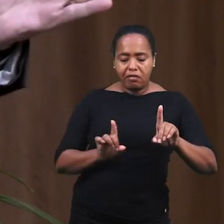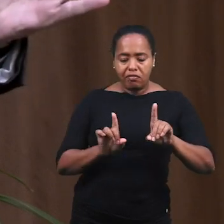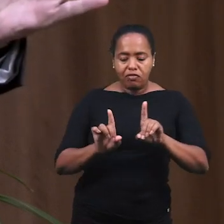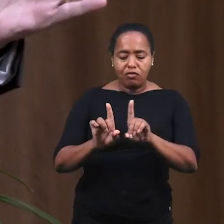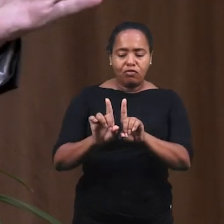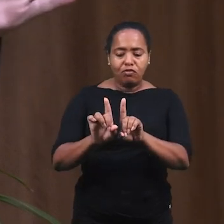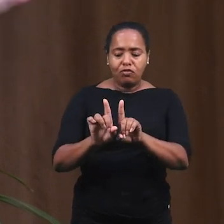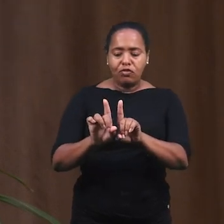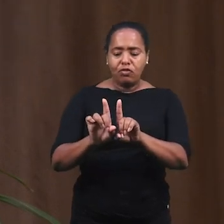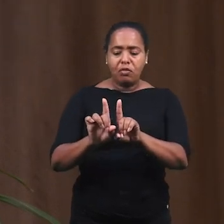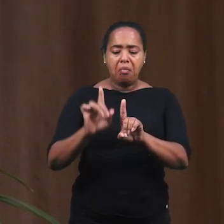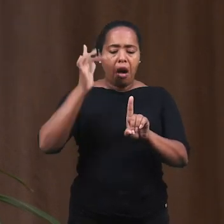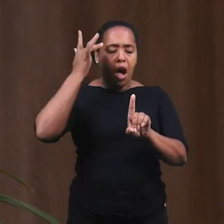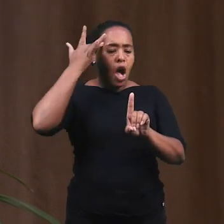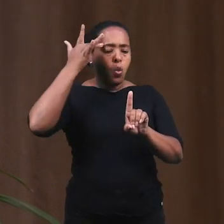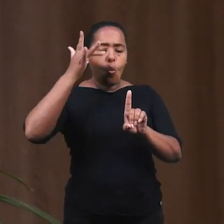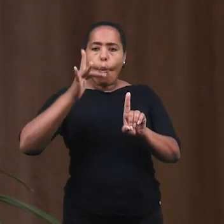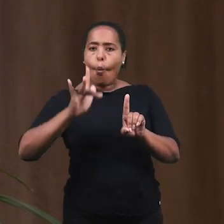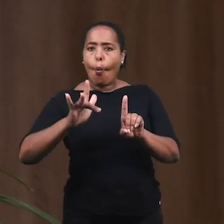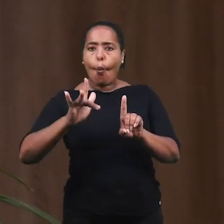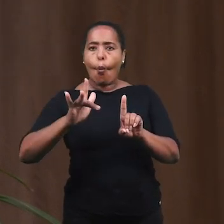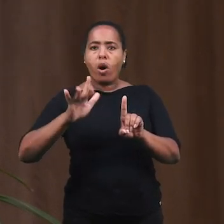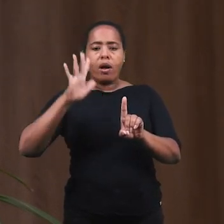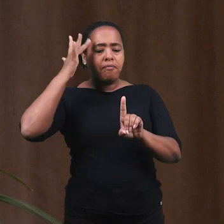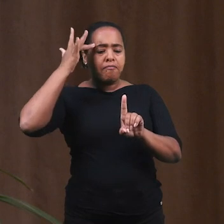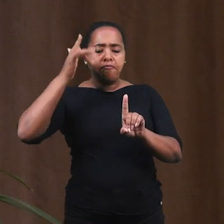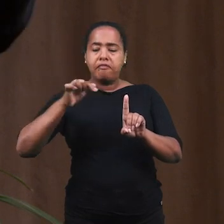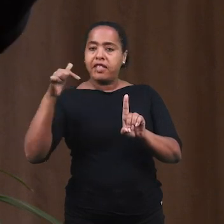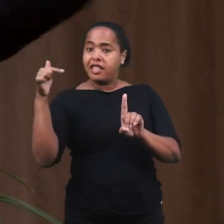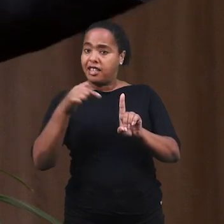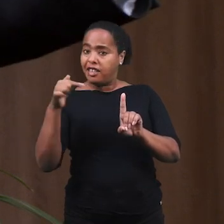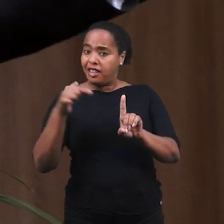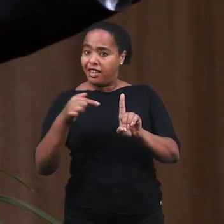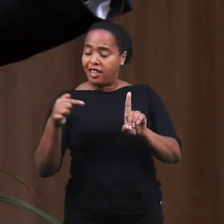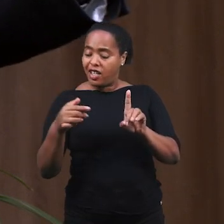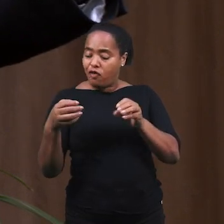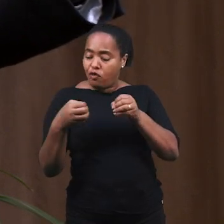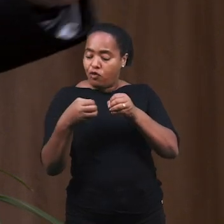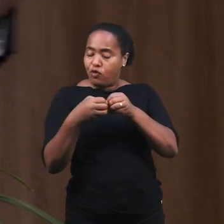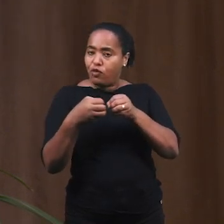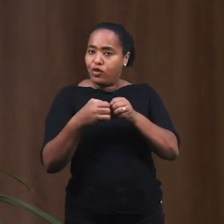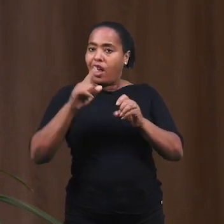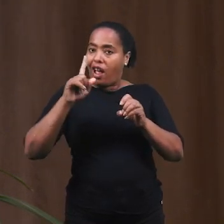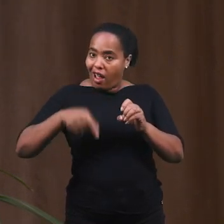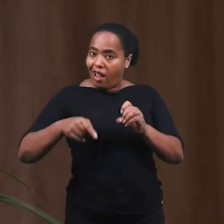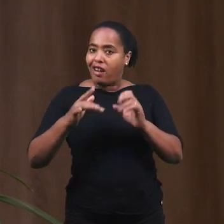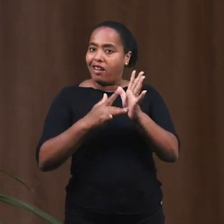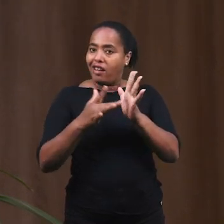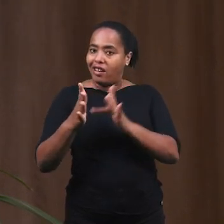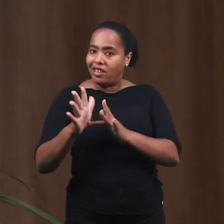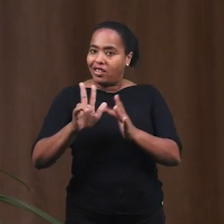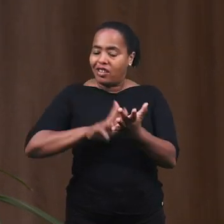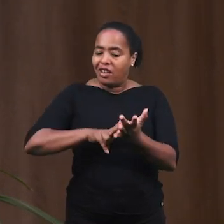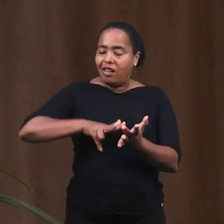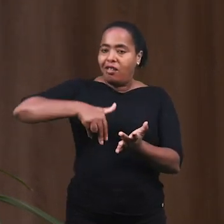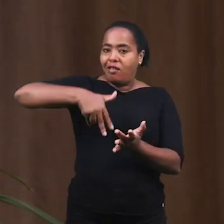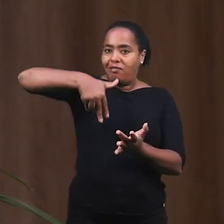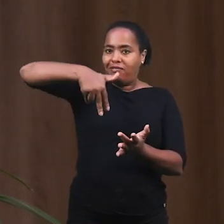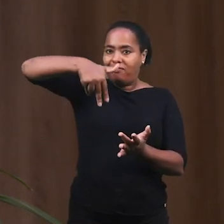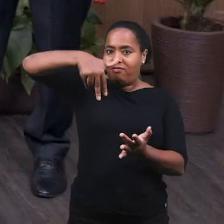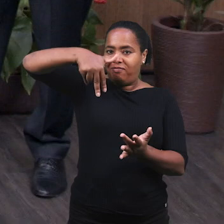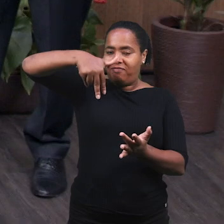был рядом с ней. Но она еще не знала этого. Что тот, кто находится рядом с ней, это